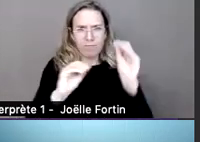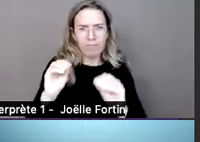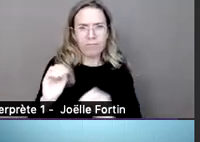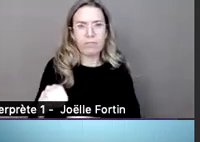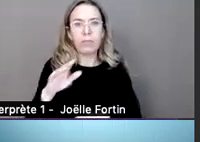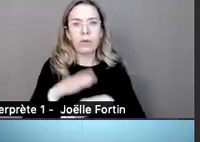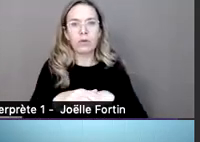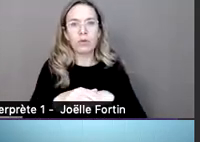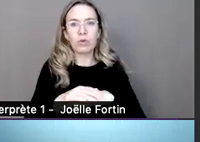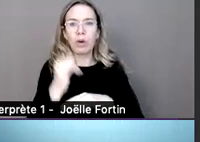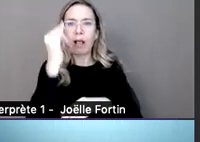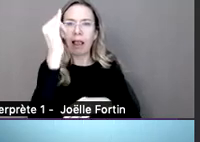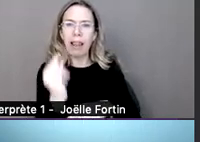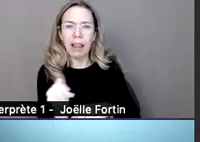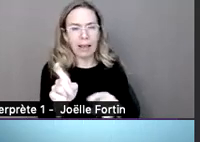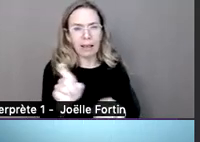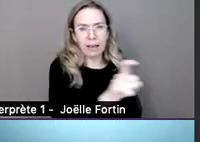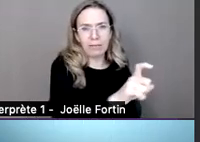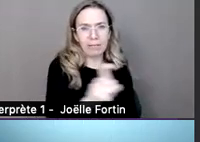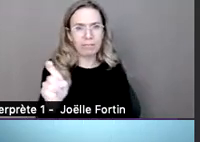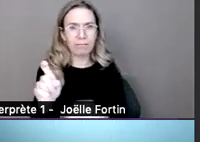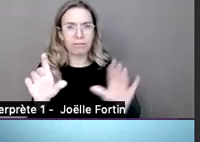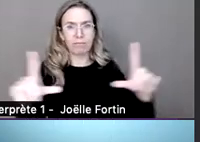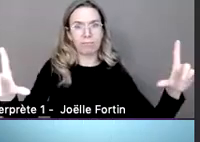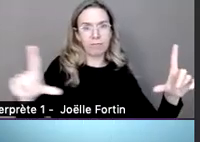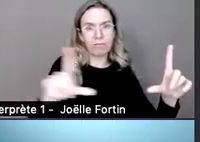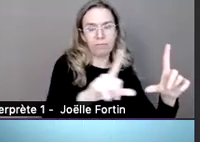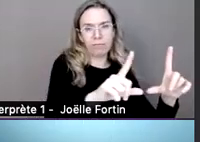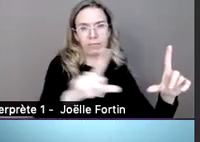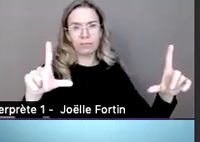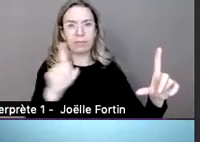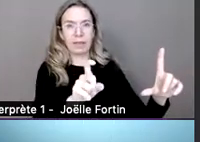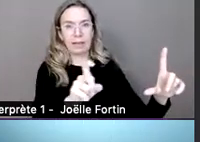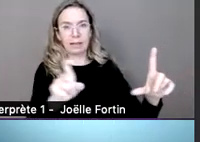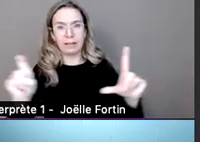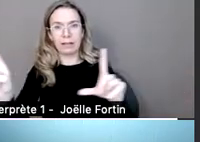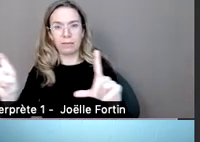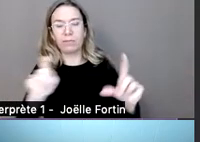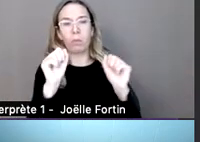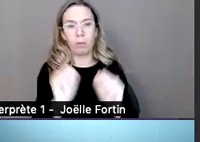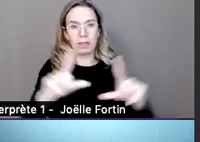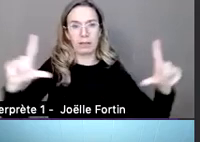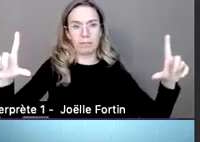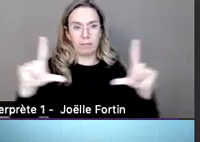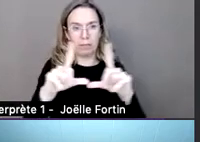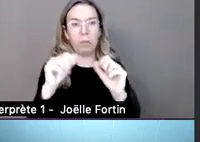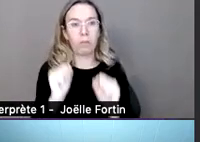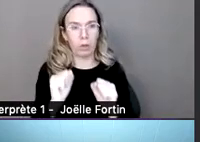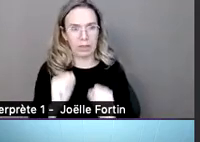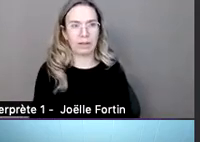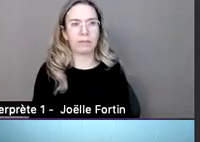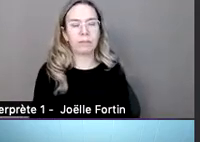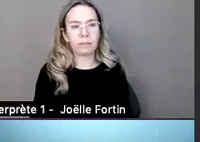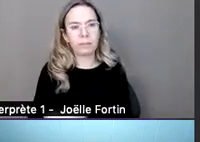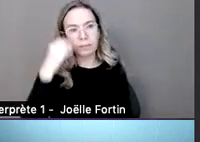de séparation et faire glisser vers la gauche, vers la droite pour agrandir la taille et la fenêtre du